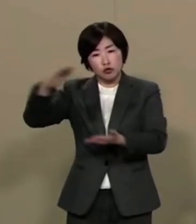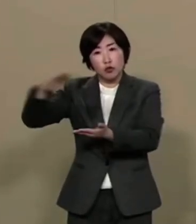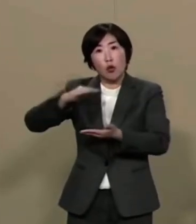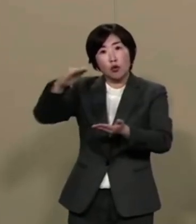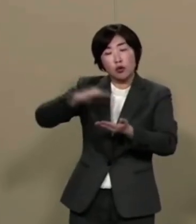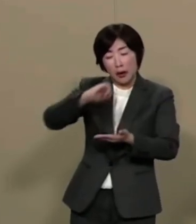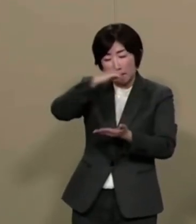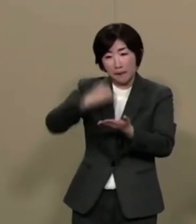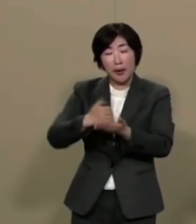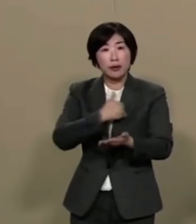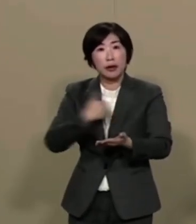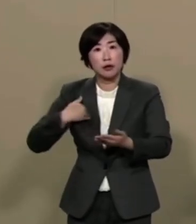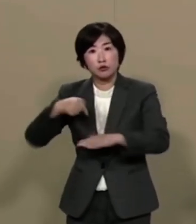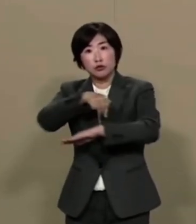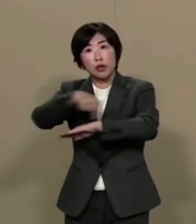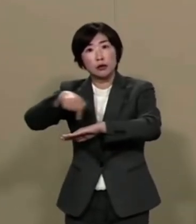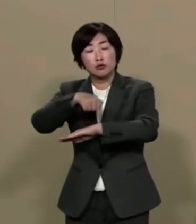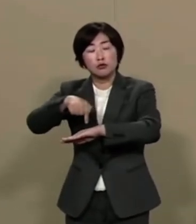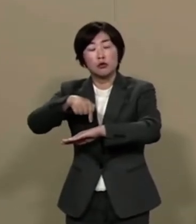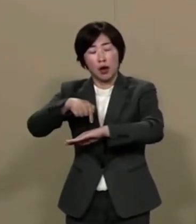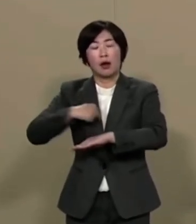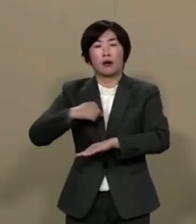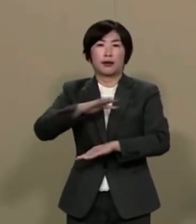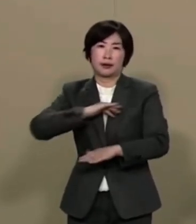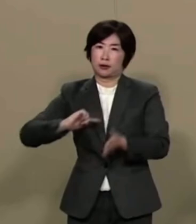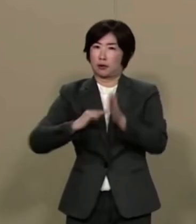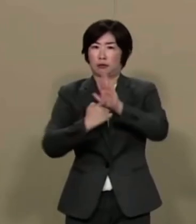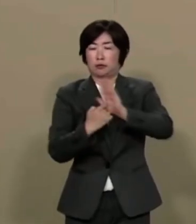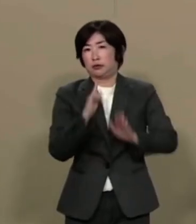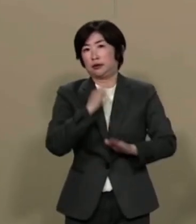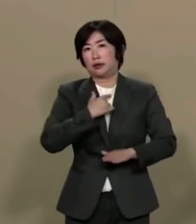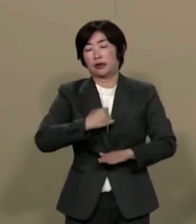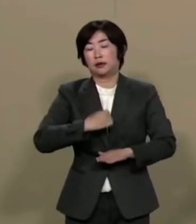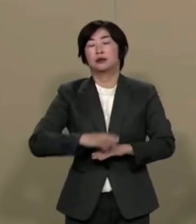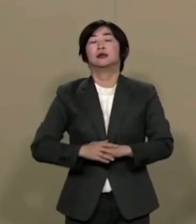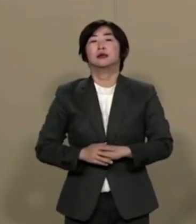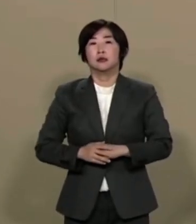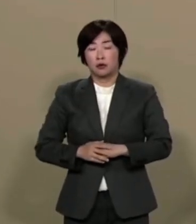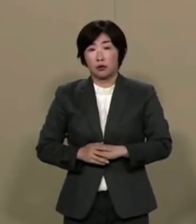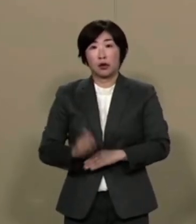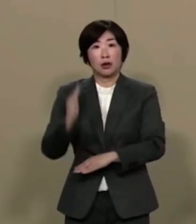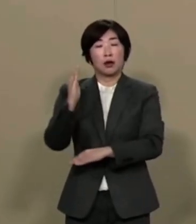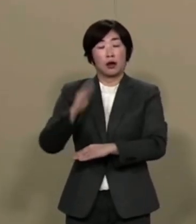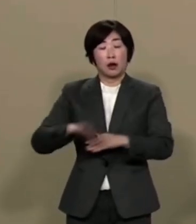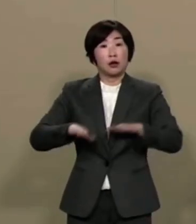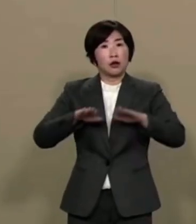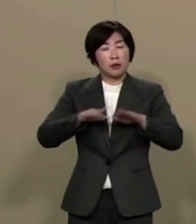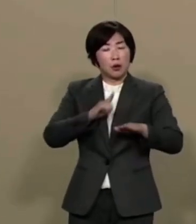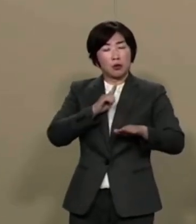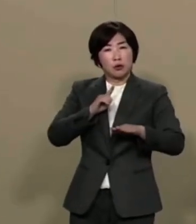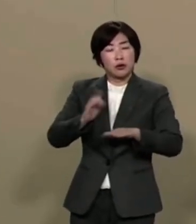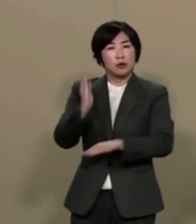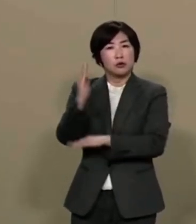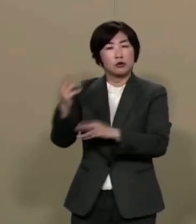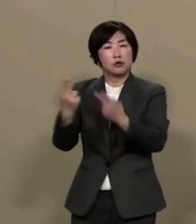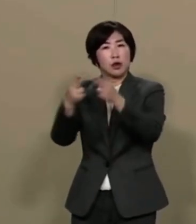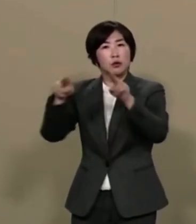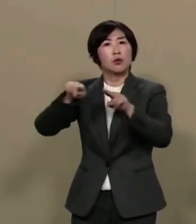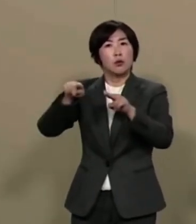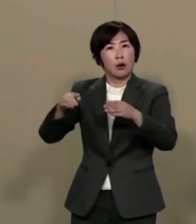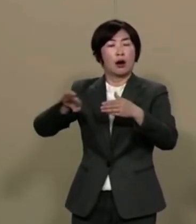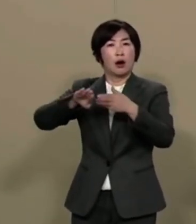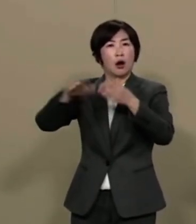実現されるような政策これを私たちは訴えていきますこのようなことを言っている政党は今国政の中にありませ